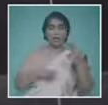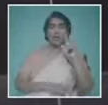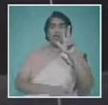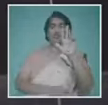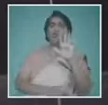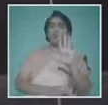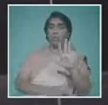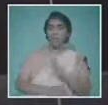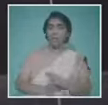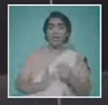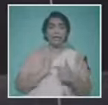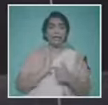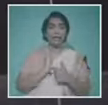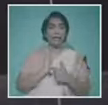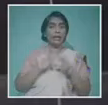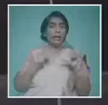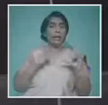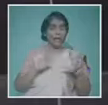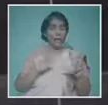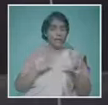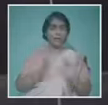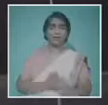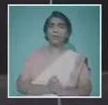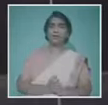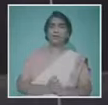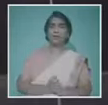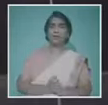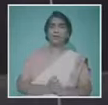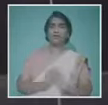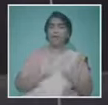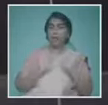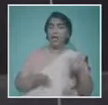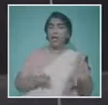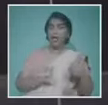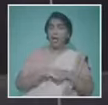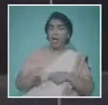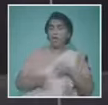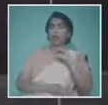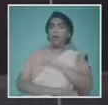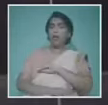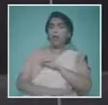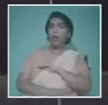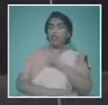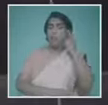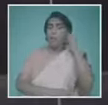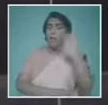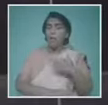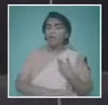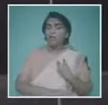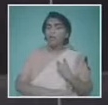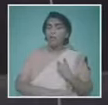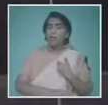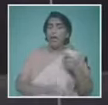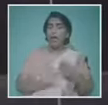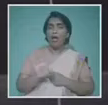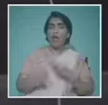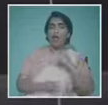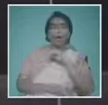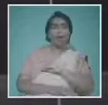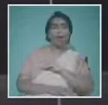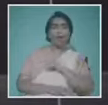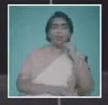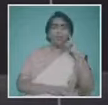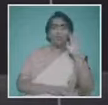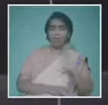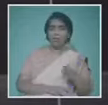7885, එහෙම නැත්නම් ට්‍රිලියන 8කට කිට්ටු වෙනවා. හැබැයි මේ අවුරුද්දේ ආදායම කීයද බලාපොරොත්තු වෙන්නේ? මේ අවුරුද්දේ ගරු මේ